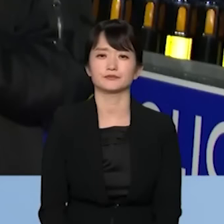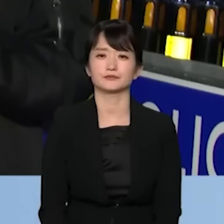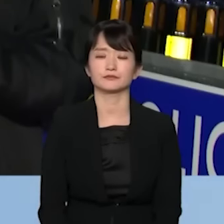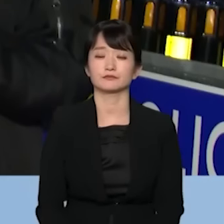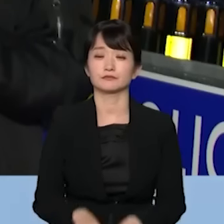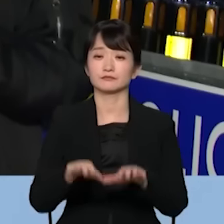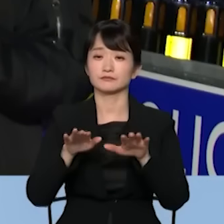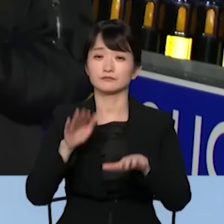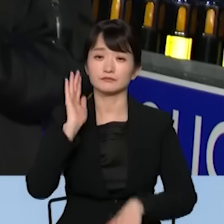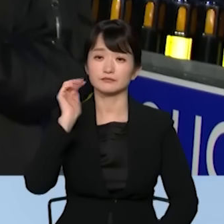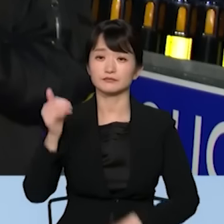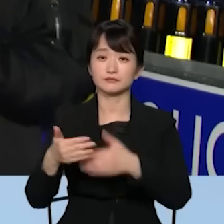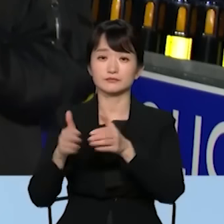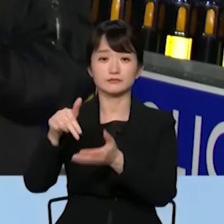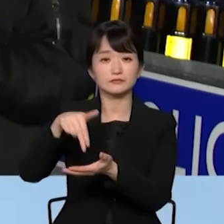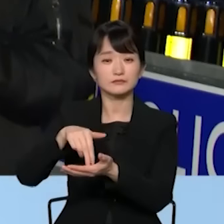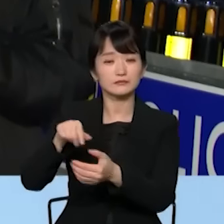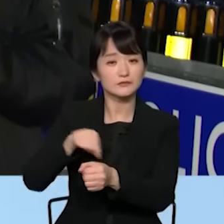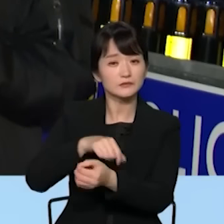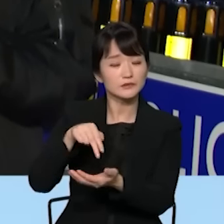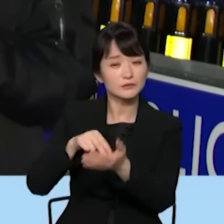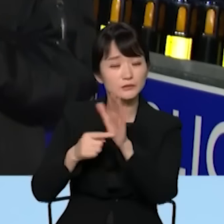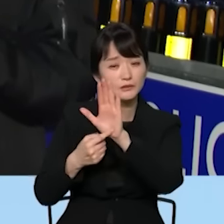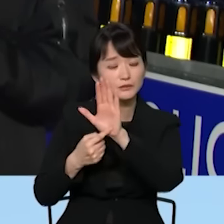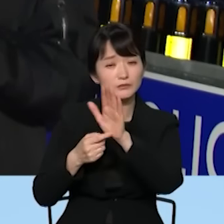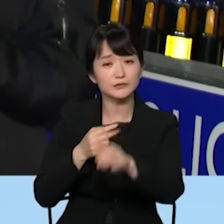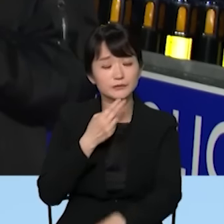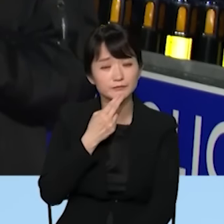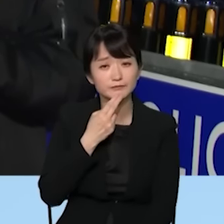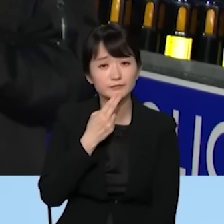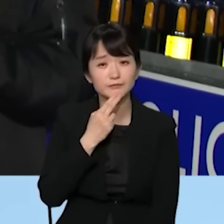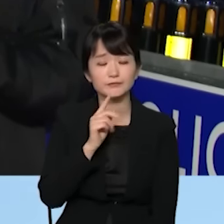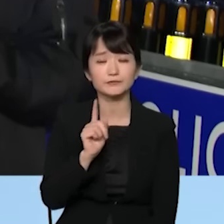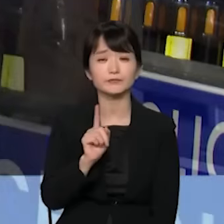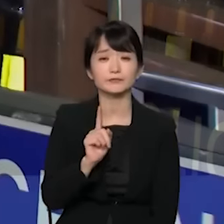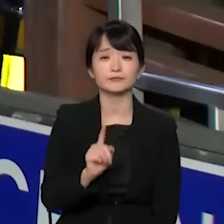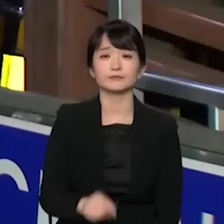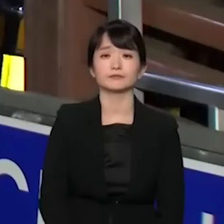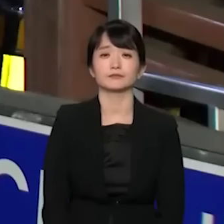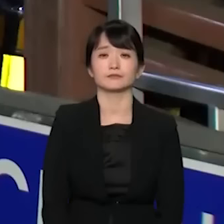네, 오늘 대통령실은 뭐 별다른 입장 표명을 하지 않았죠?